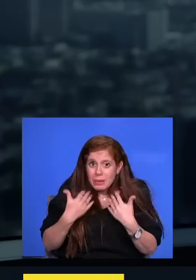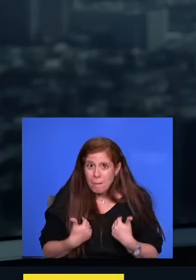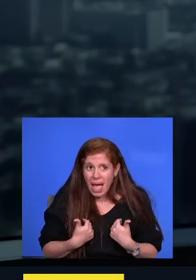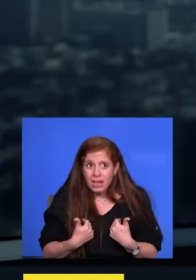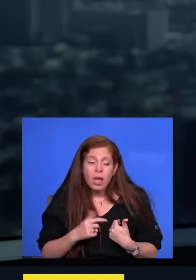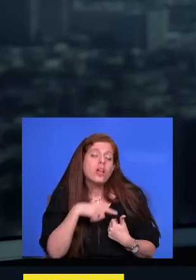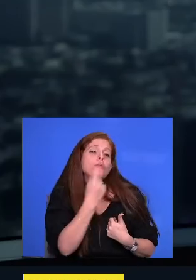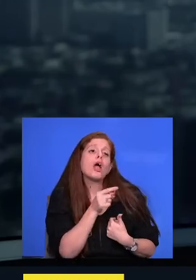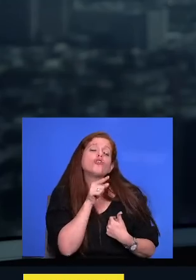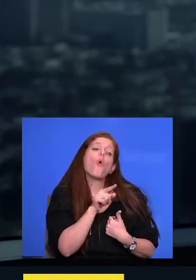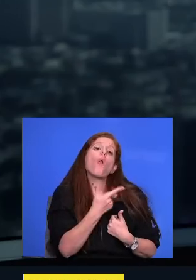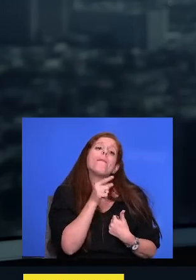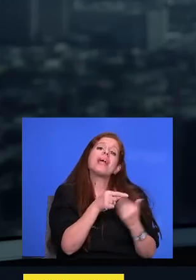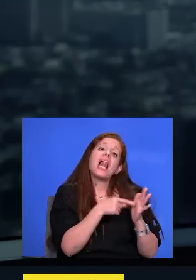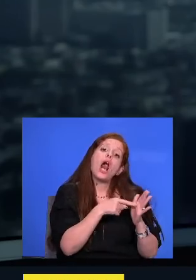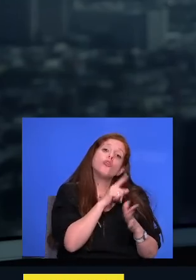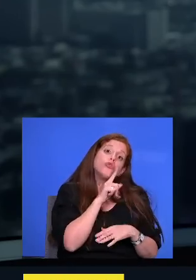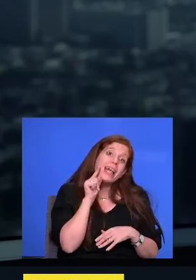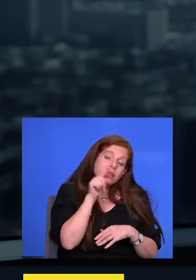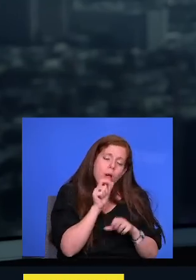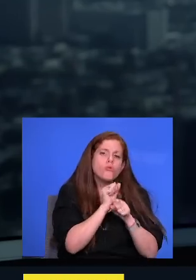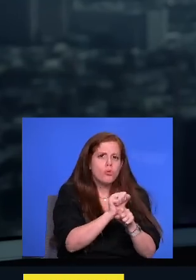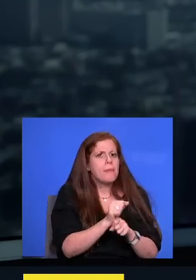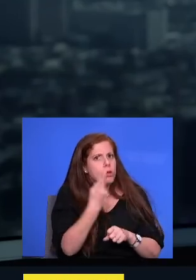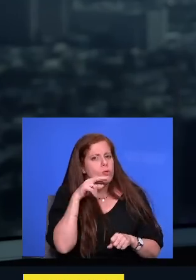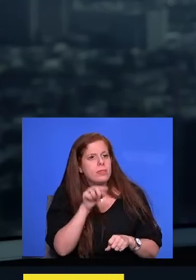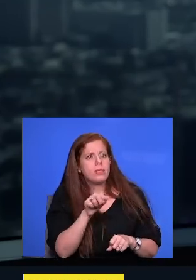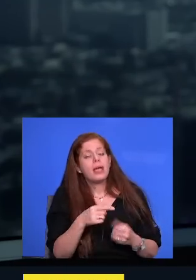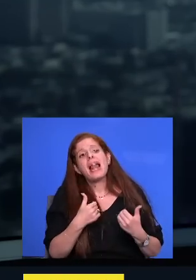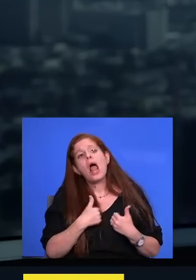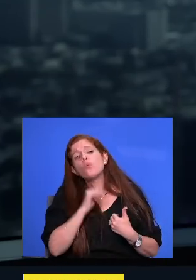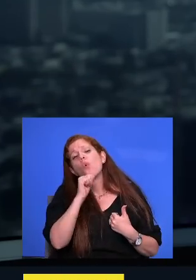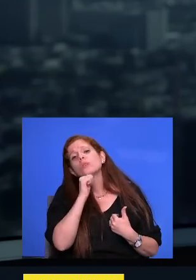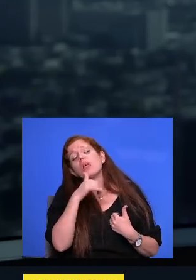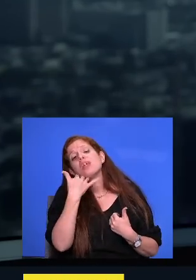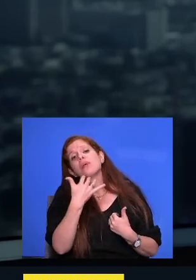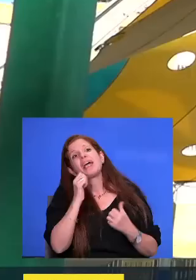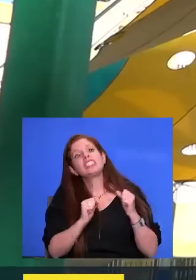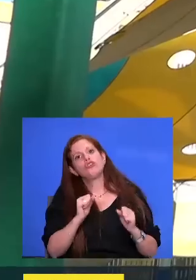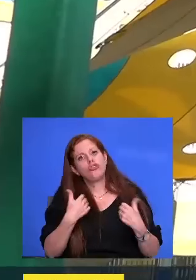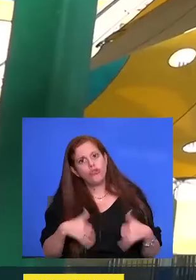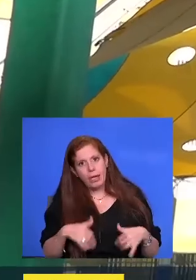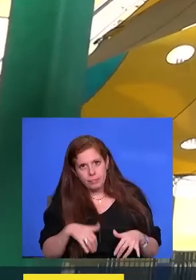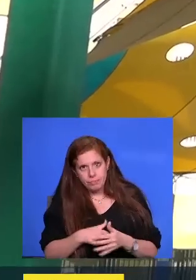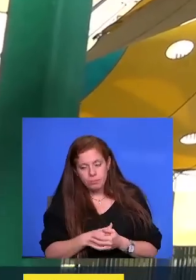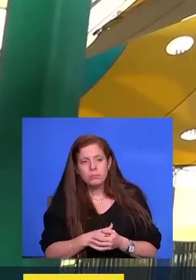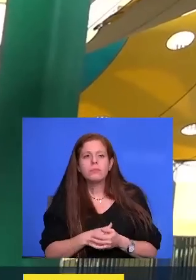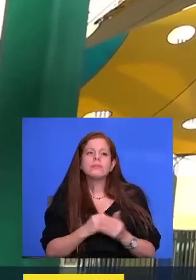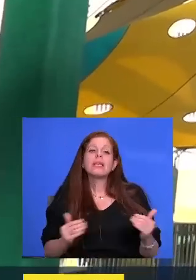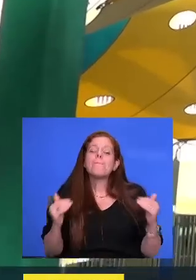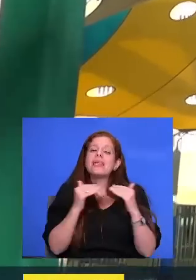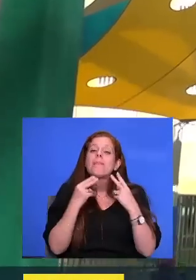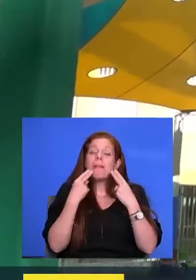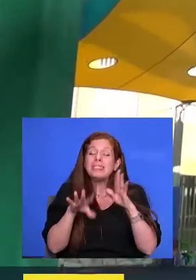לי שאולי בגלל שאת אימא הוא סומך עלייך יותר, ולנו הוא לא רוצה לספר כי זה מאוד קשה. בהתאם למסקנות